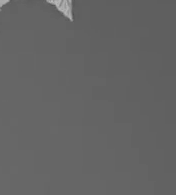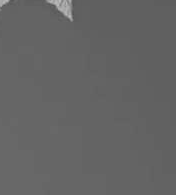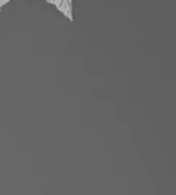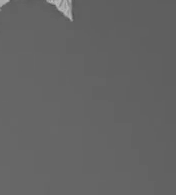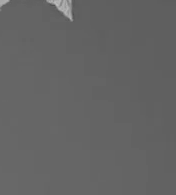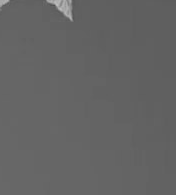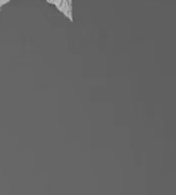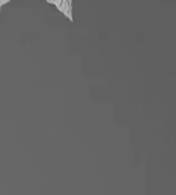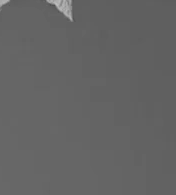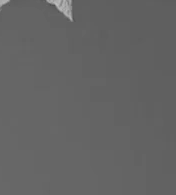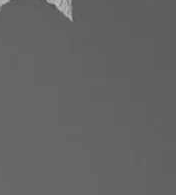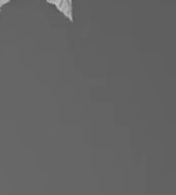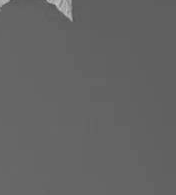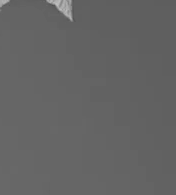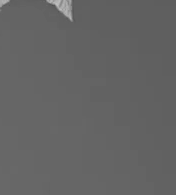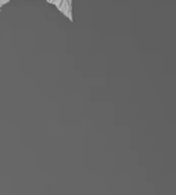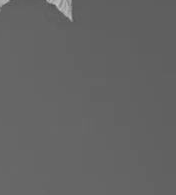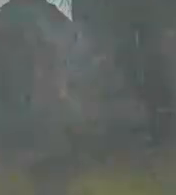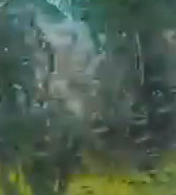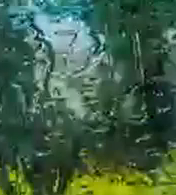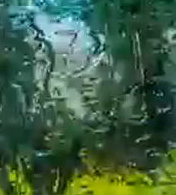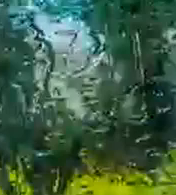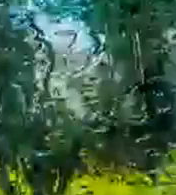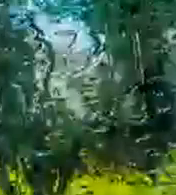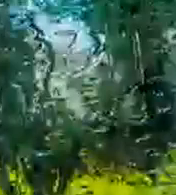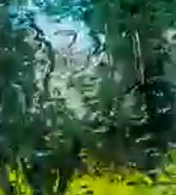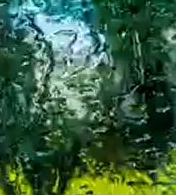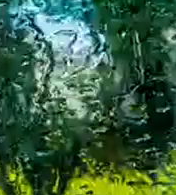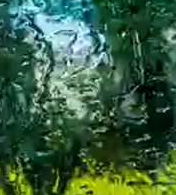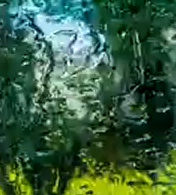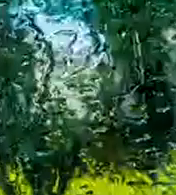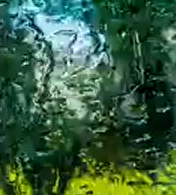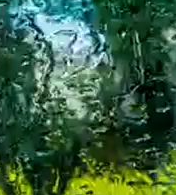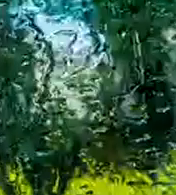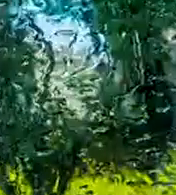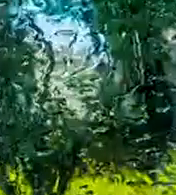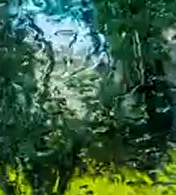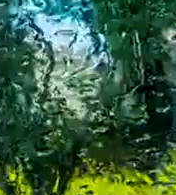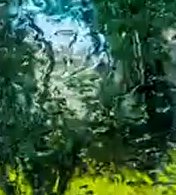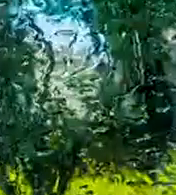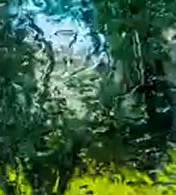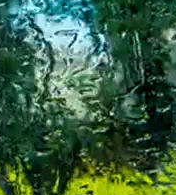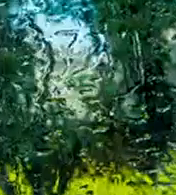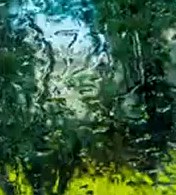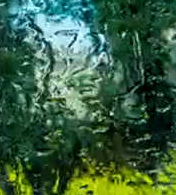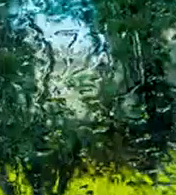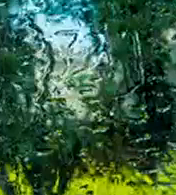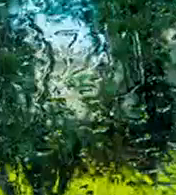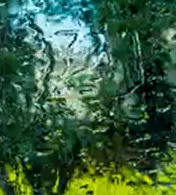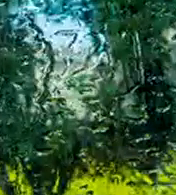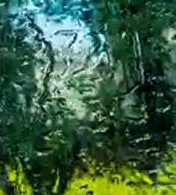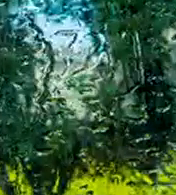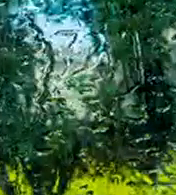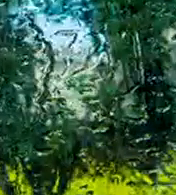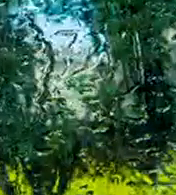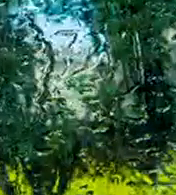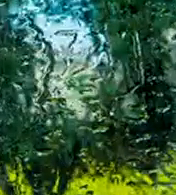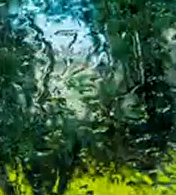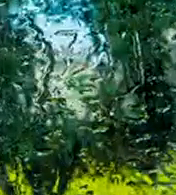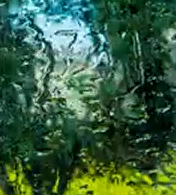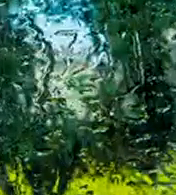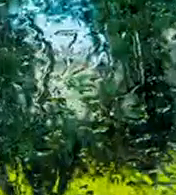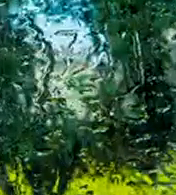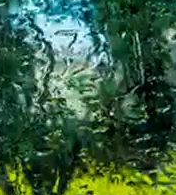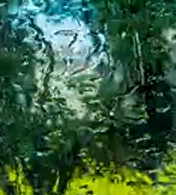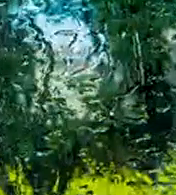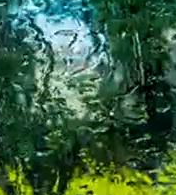안팎의 매우 강한 비가 내리고 있습니다 오늘 오전까지 광자전남북부지역의 10에서 50 남부지역의 20에서 60